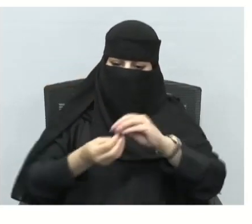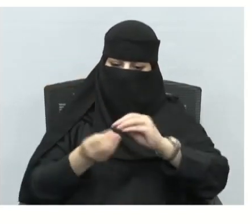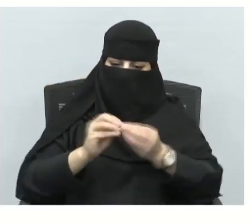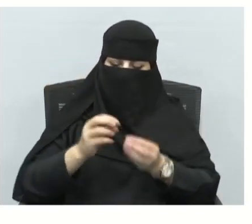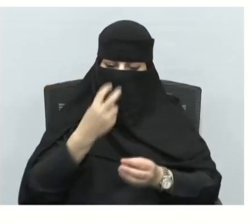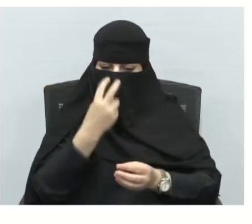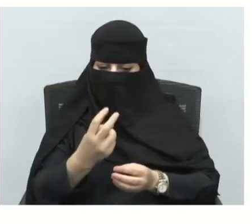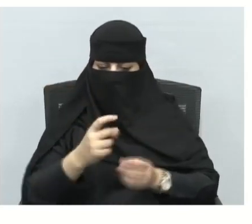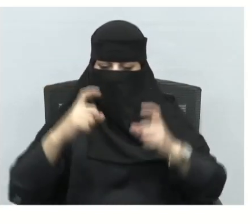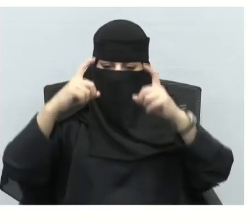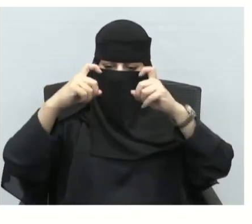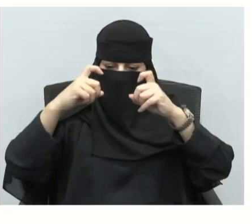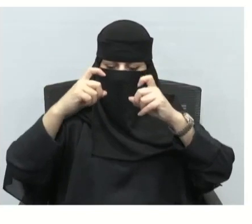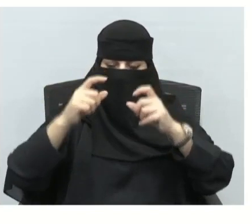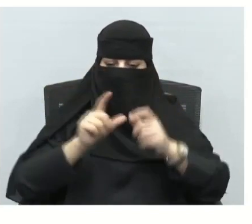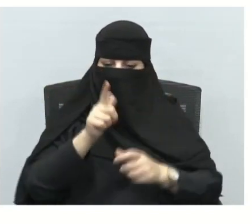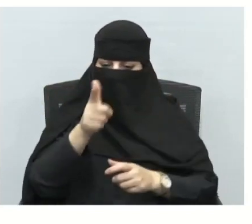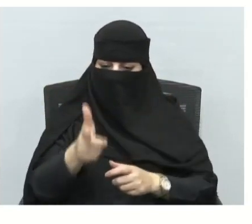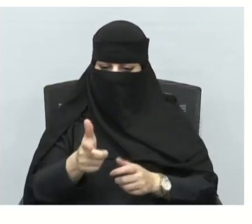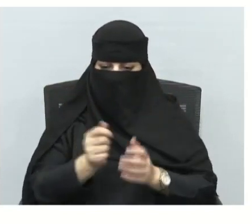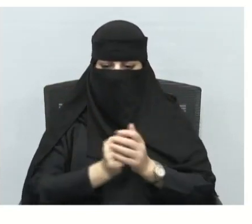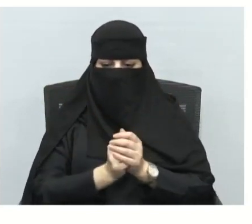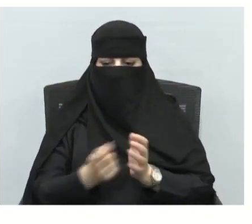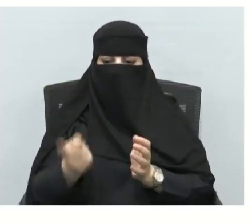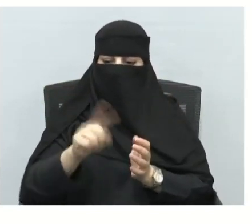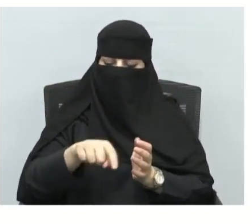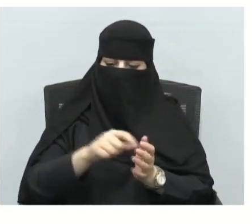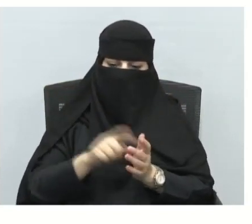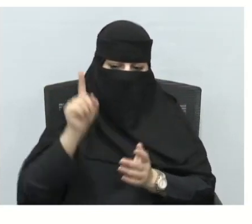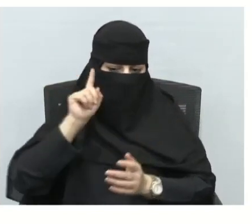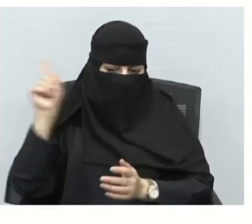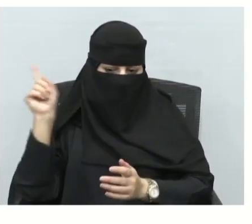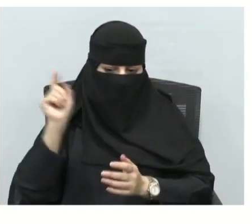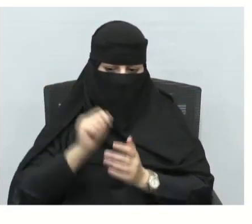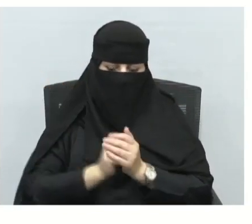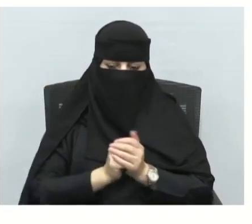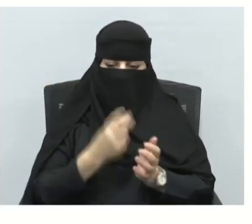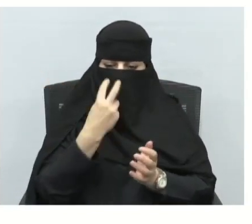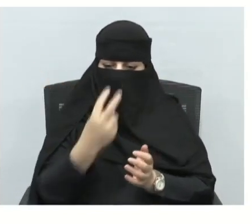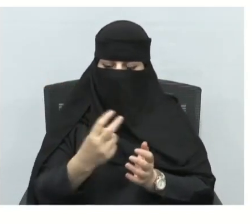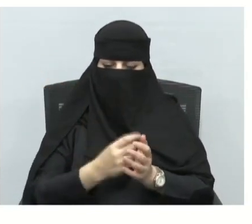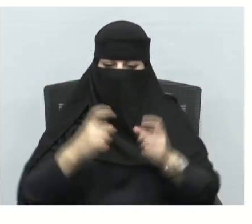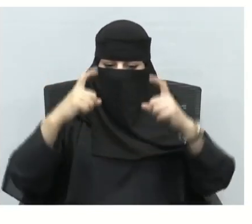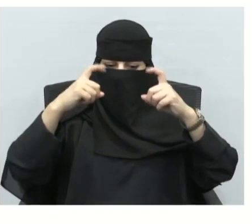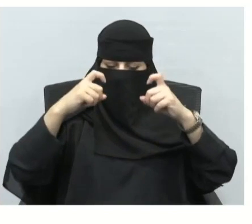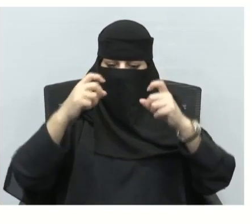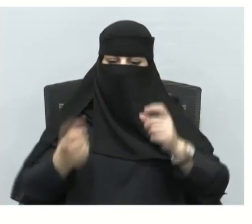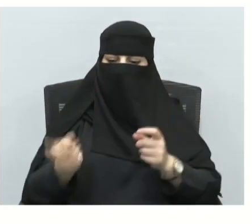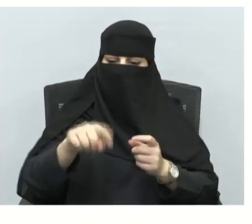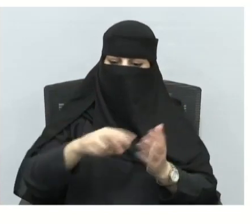نلاحظ الصور ونتحدث ثم نستمع نلاحظ الصور